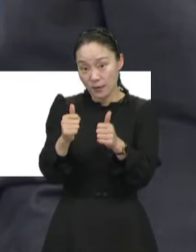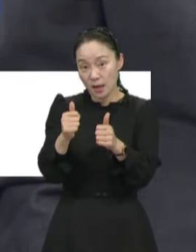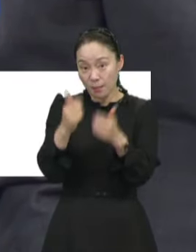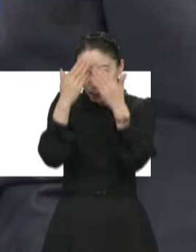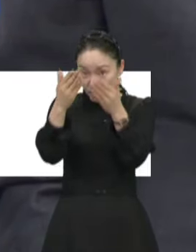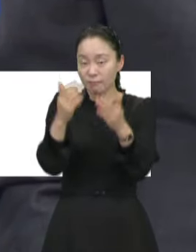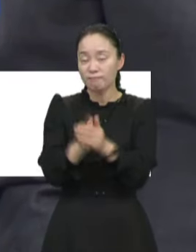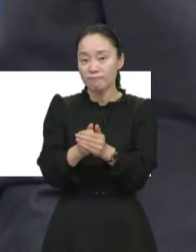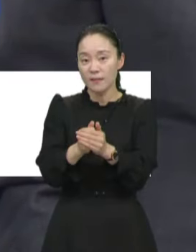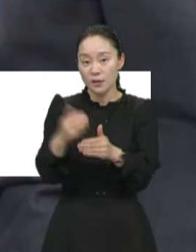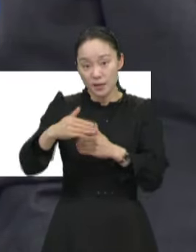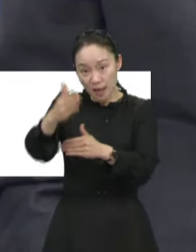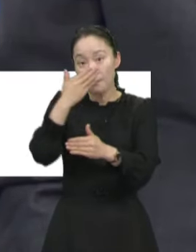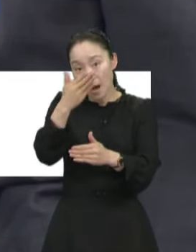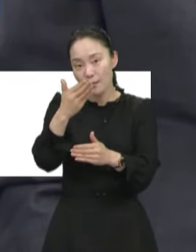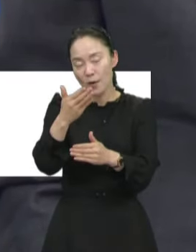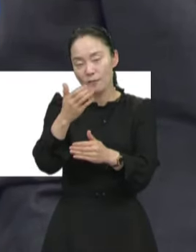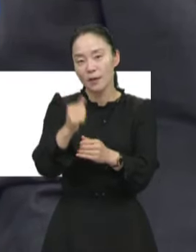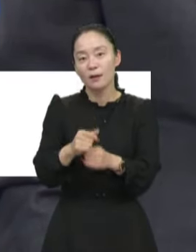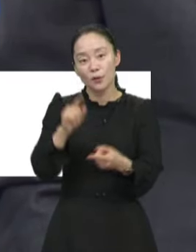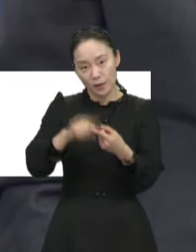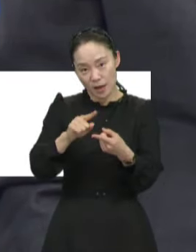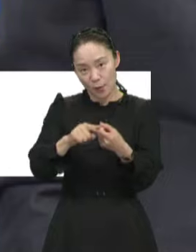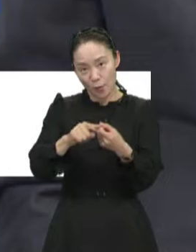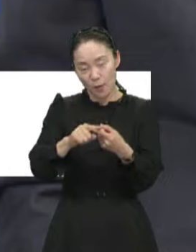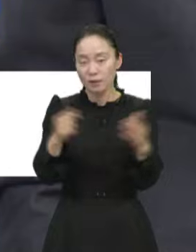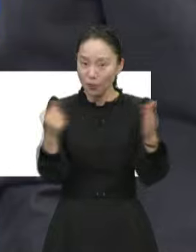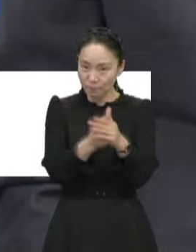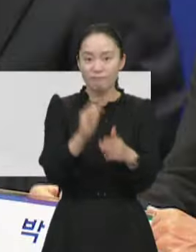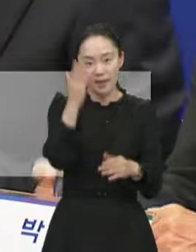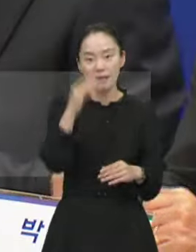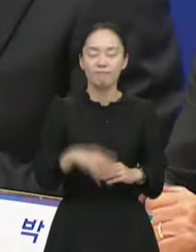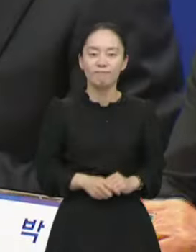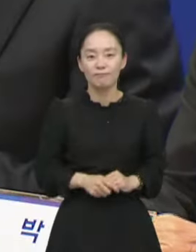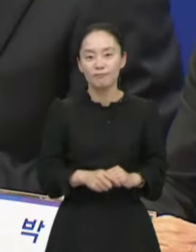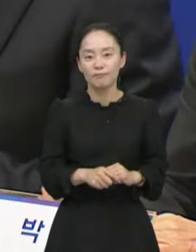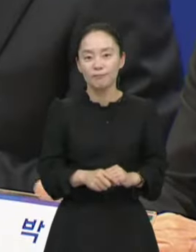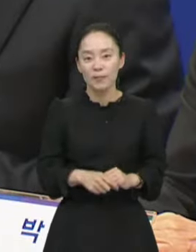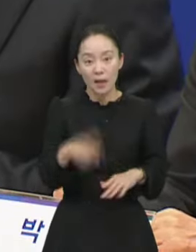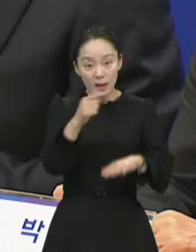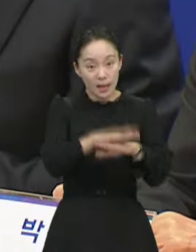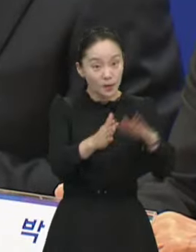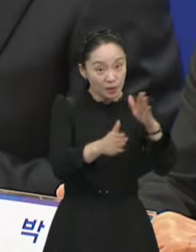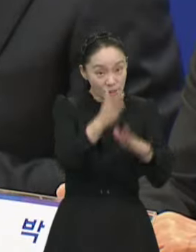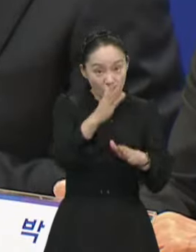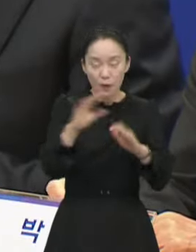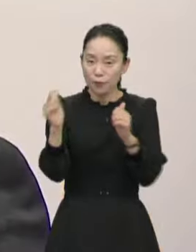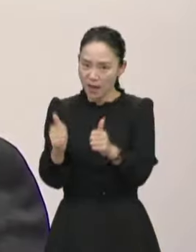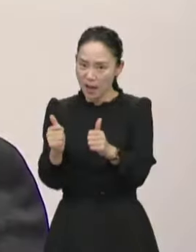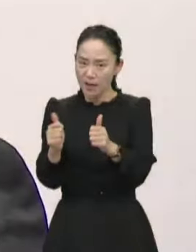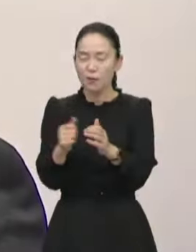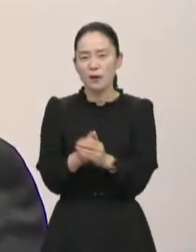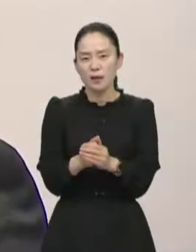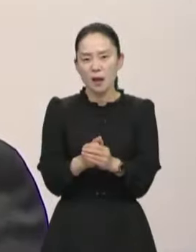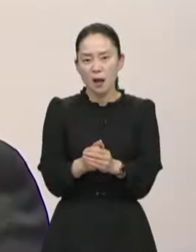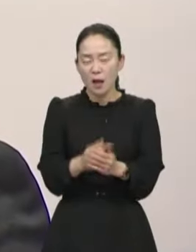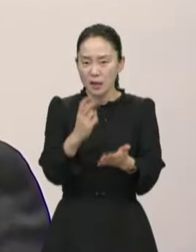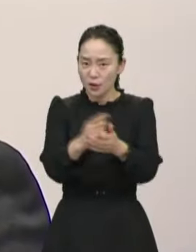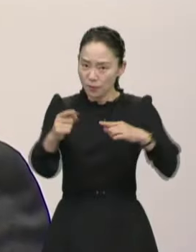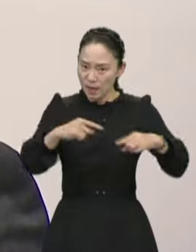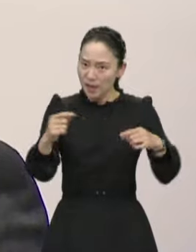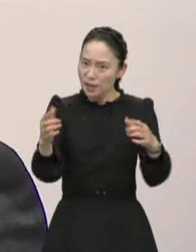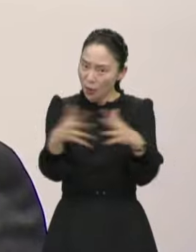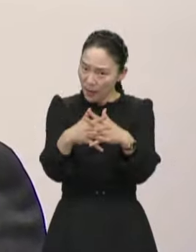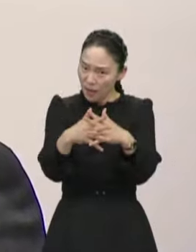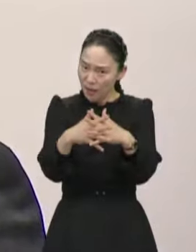하면 그거대로 절차를 밟아서 국내의 의결을 하면 되는 겁니다 대전시와 국회의원관 정책 협의체 구성도